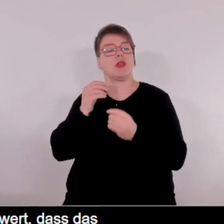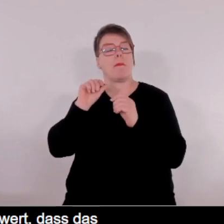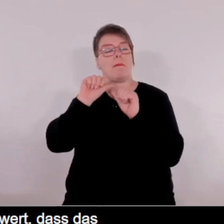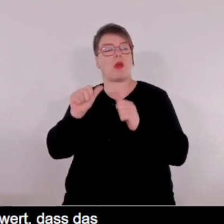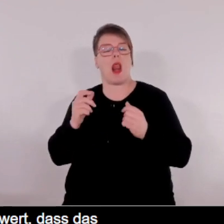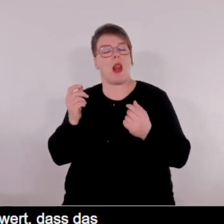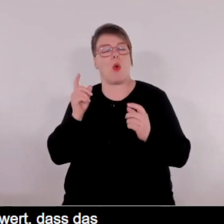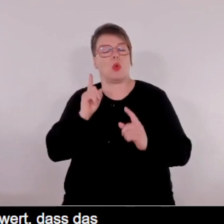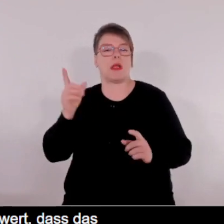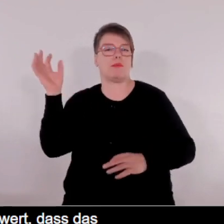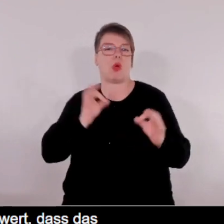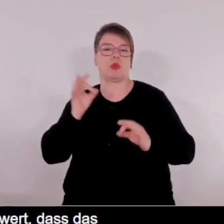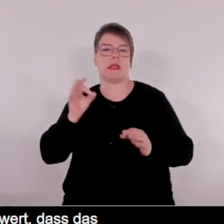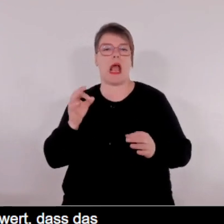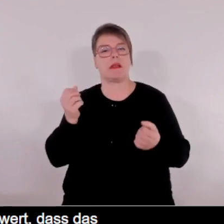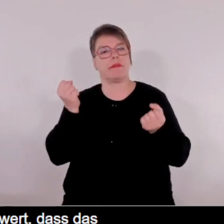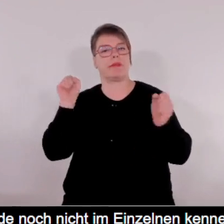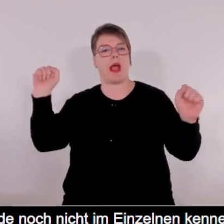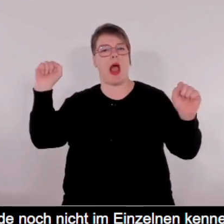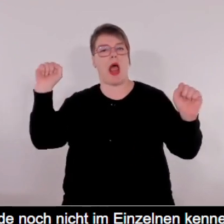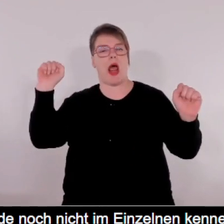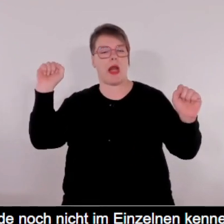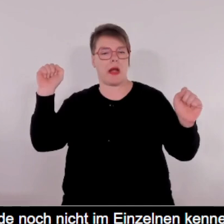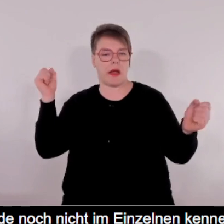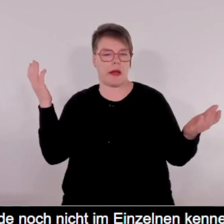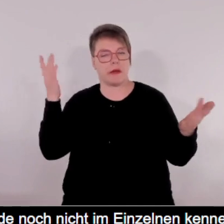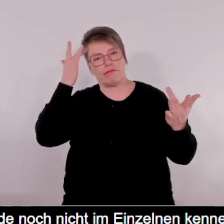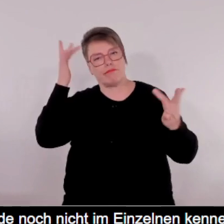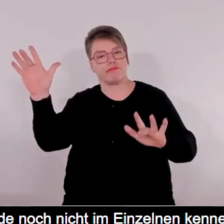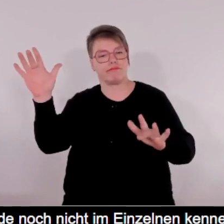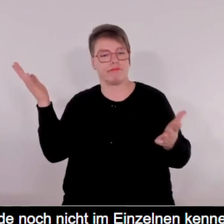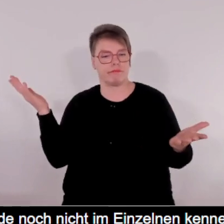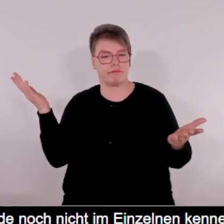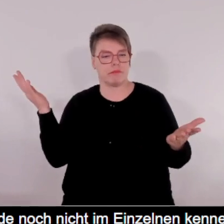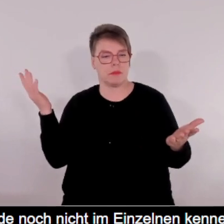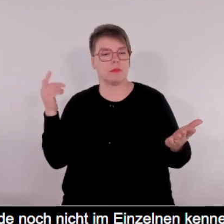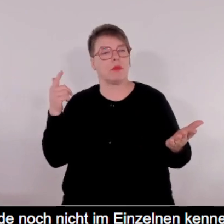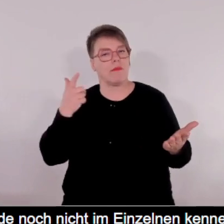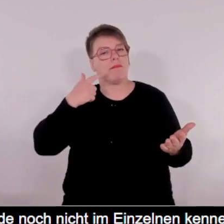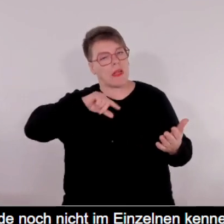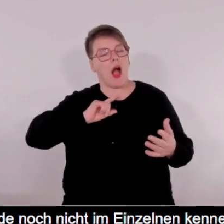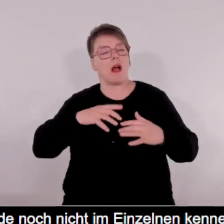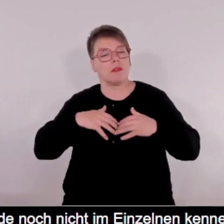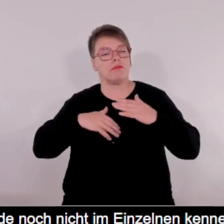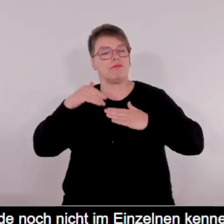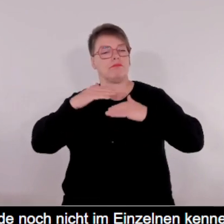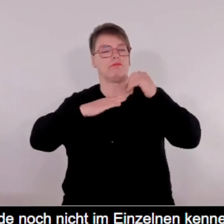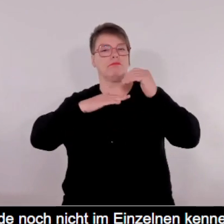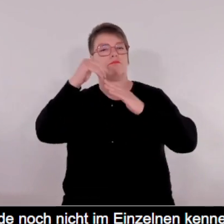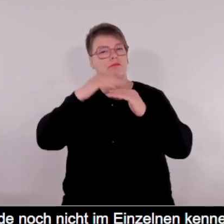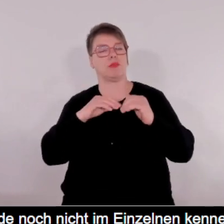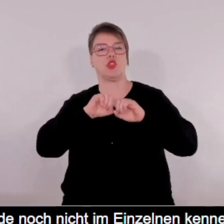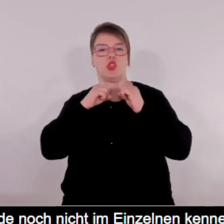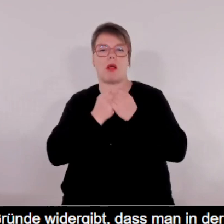und das halte ich auch für sehr wichtig, unsere Gesellschaft ist eben kein weltanschaulicher Reihenraum, sozusagen